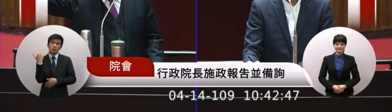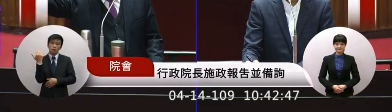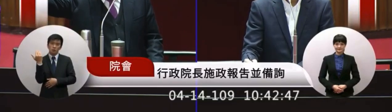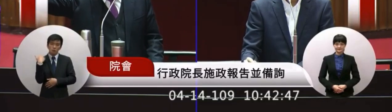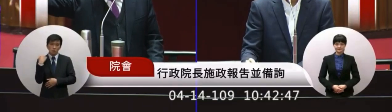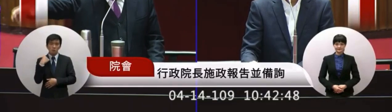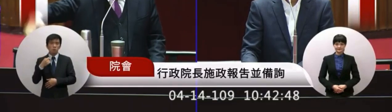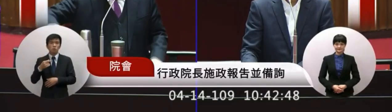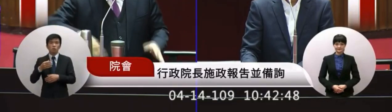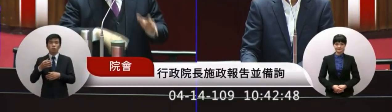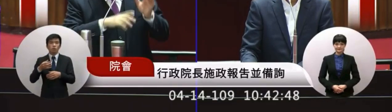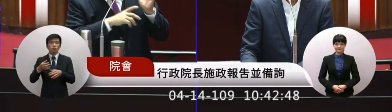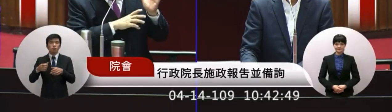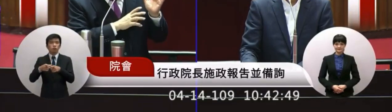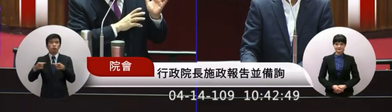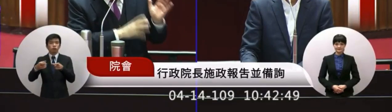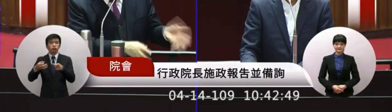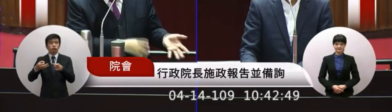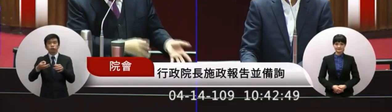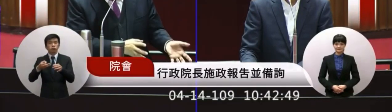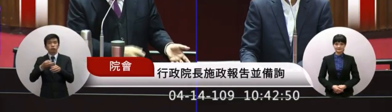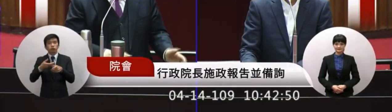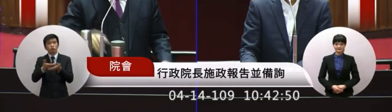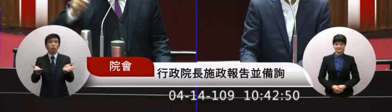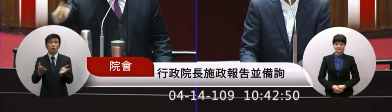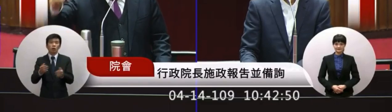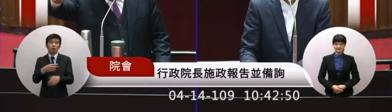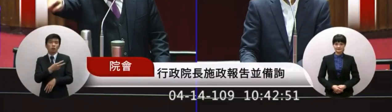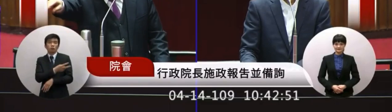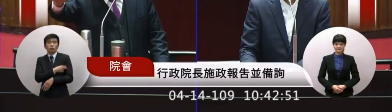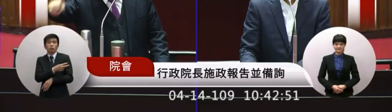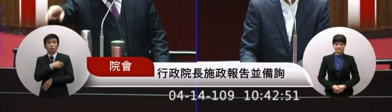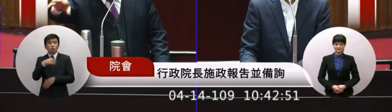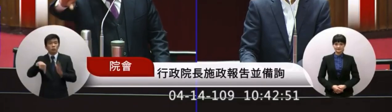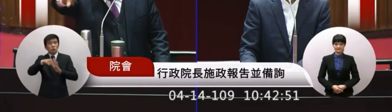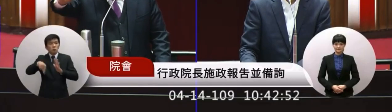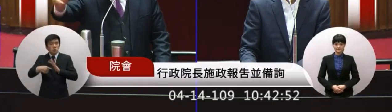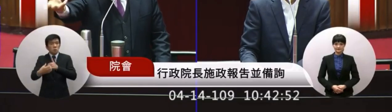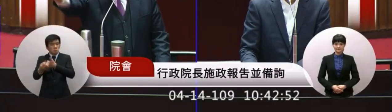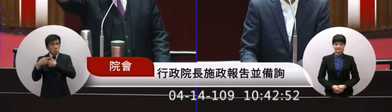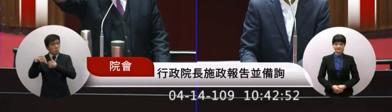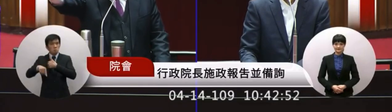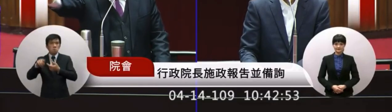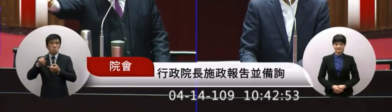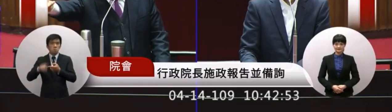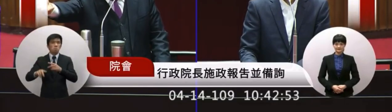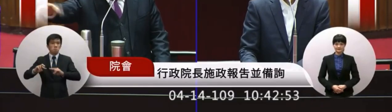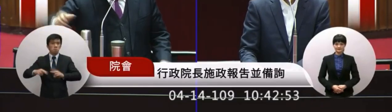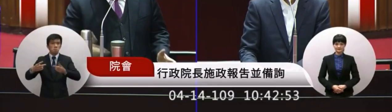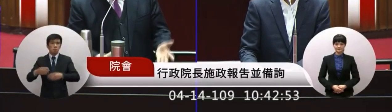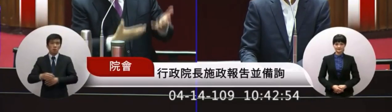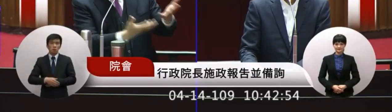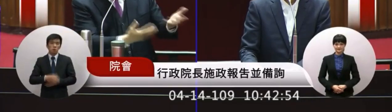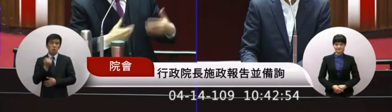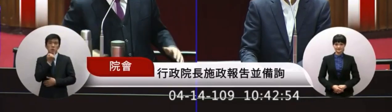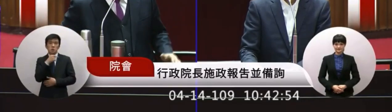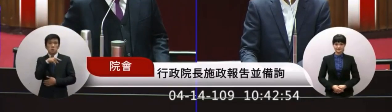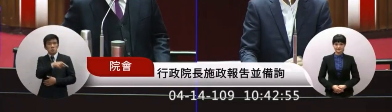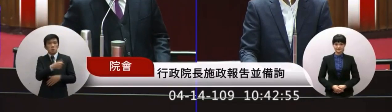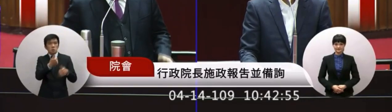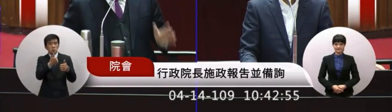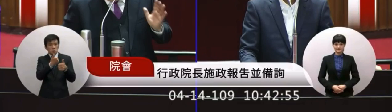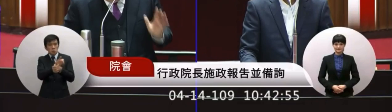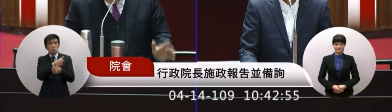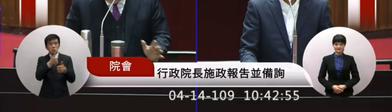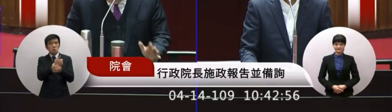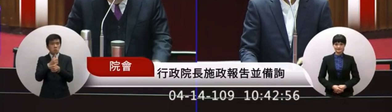发消费券的时候啊，被监察院纠正说啊，哪一些替代性 高，经济效果不